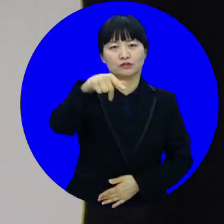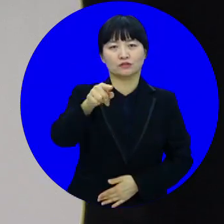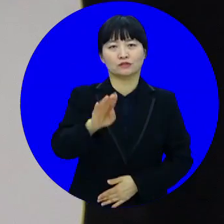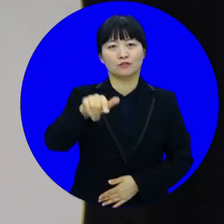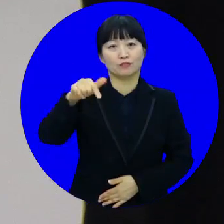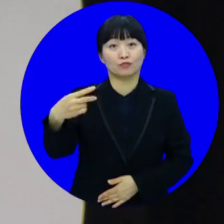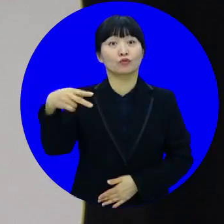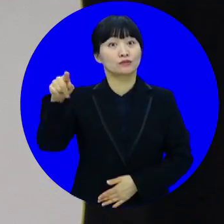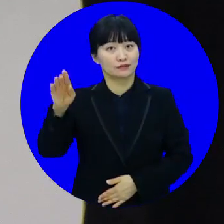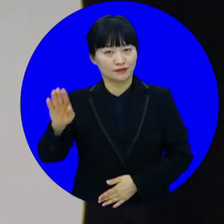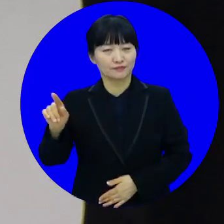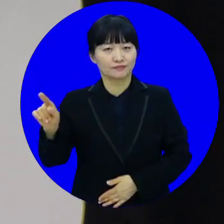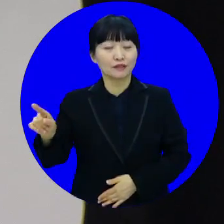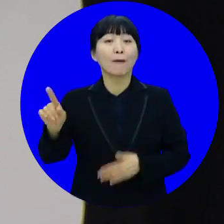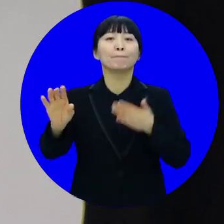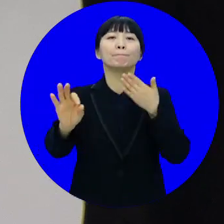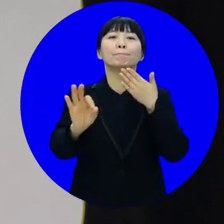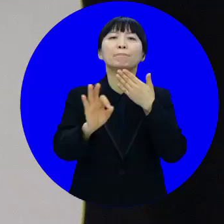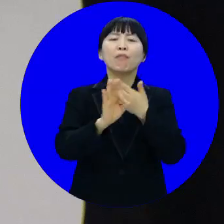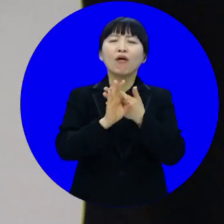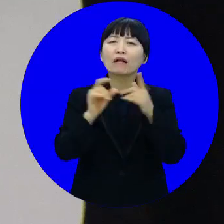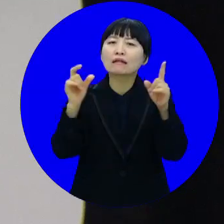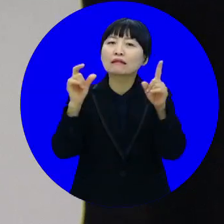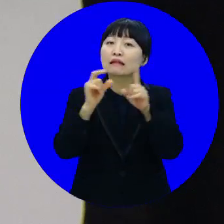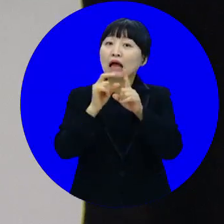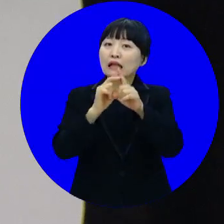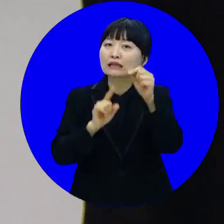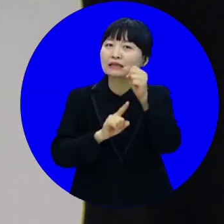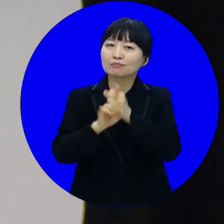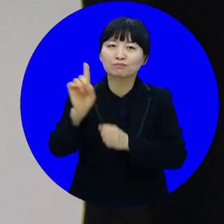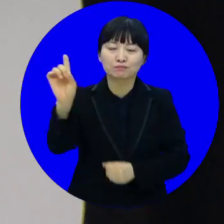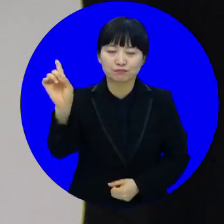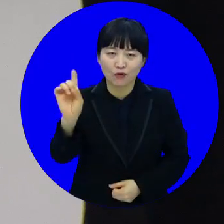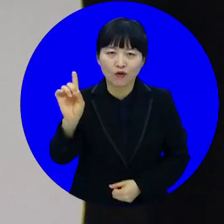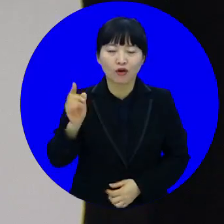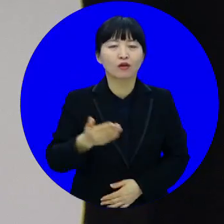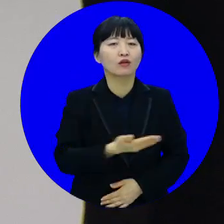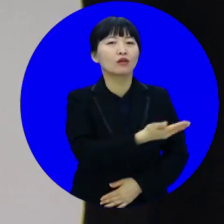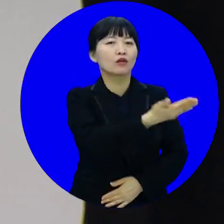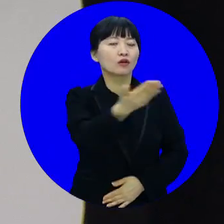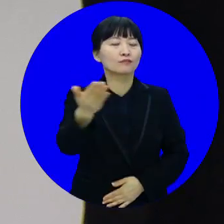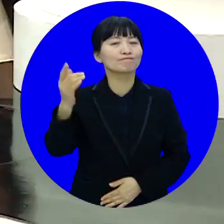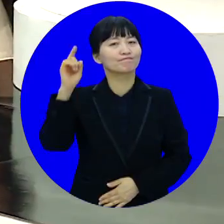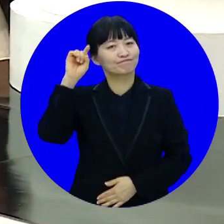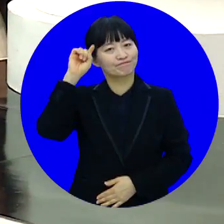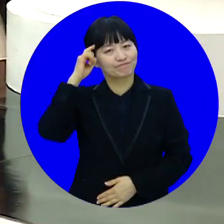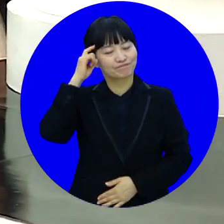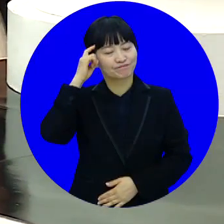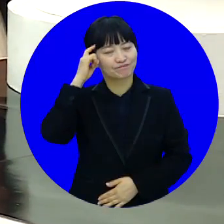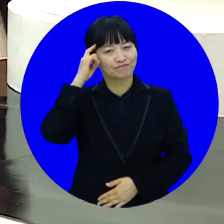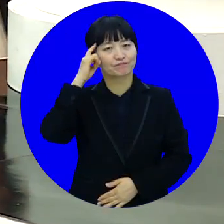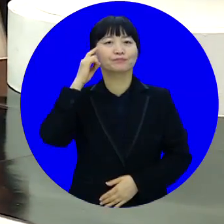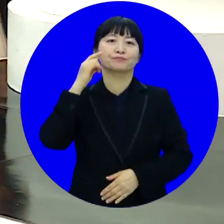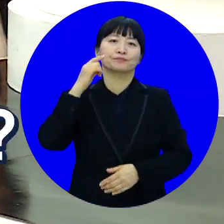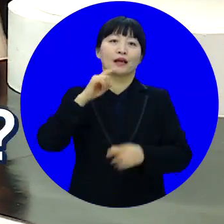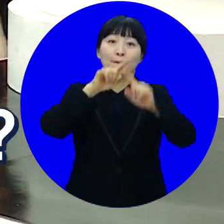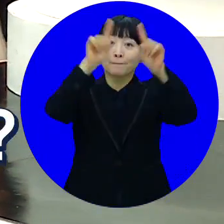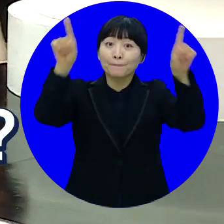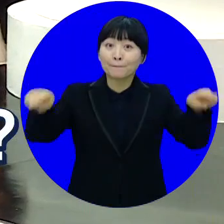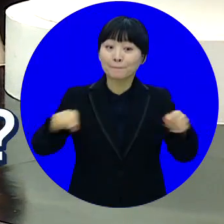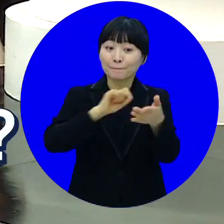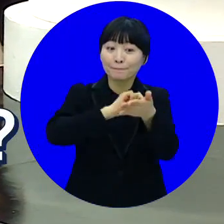교섭입니다. 그렇다면 면접 교섭, 이 낯선 용어 속에 담긴 의미, 여러분은 뭐라고 생각하십니까? 보드판에 좀